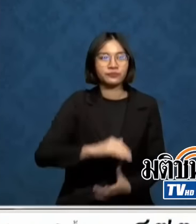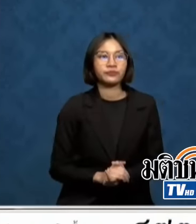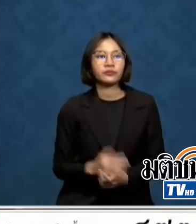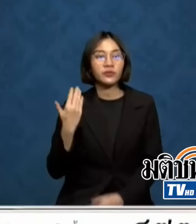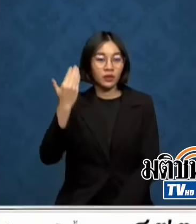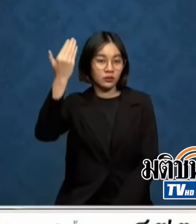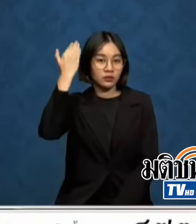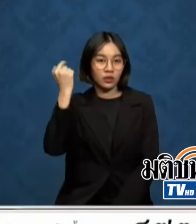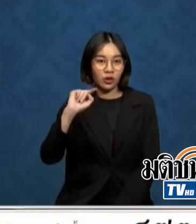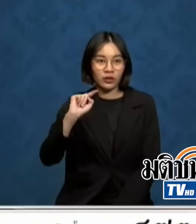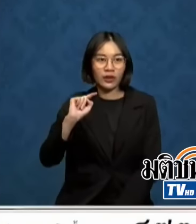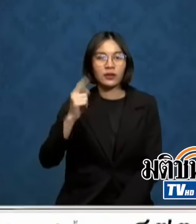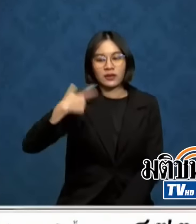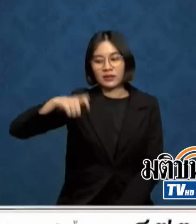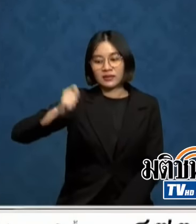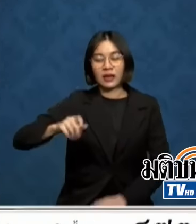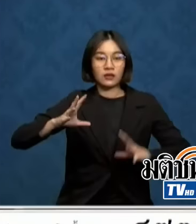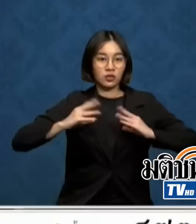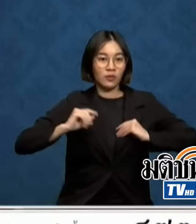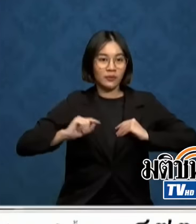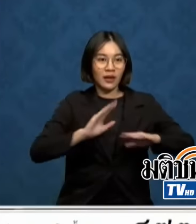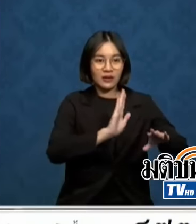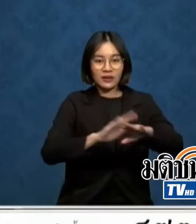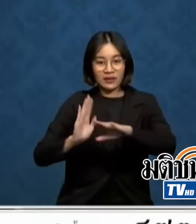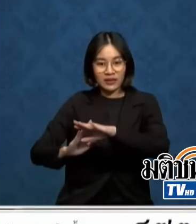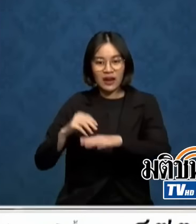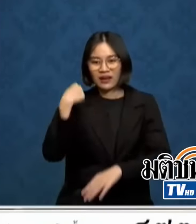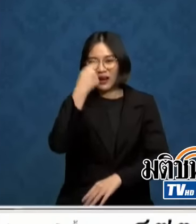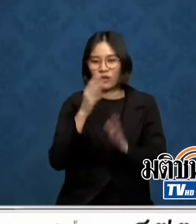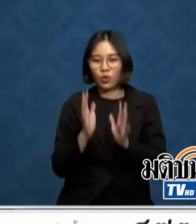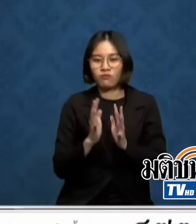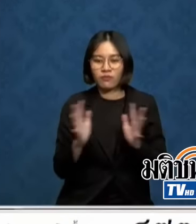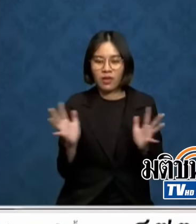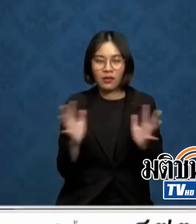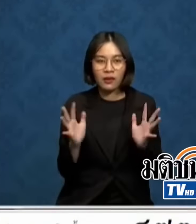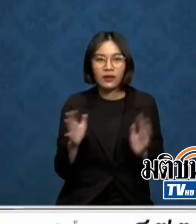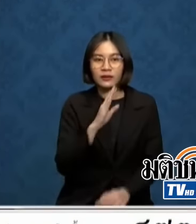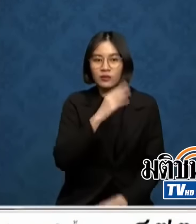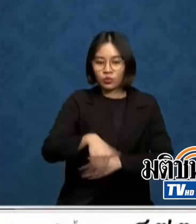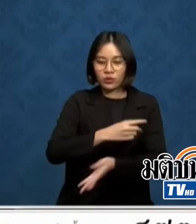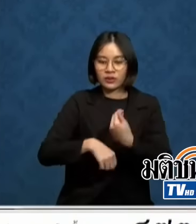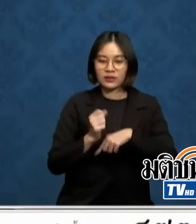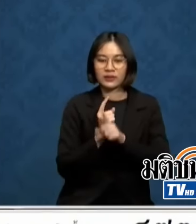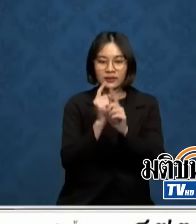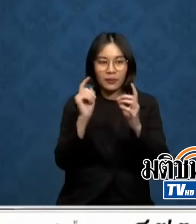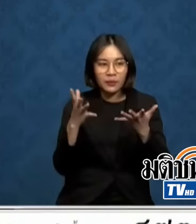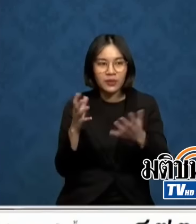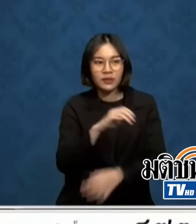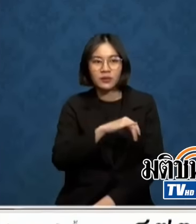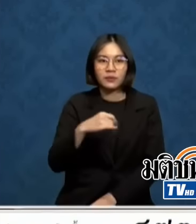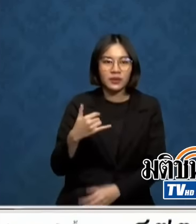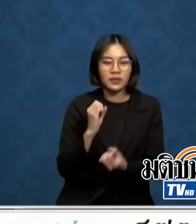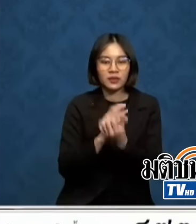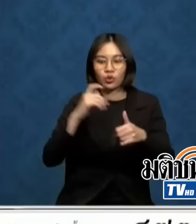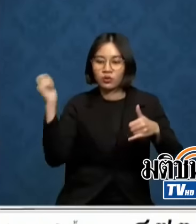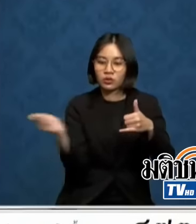รัฐาธิปัตย์โดยการยอมรับของศาลได้เรียกรายงานตัวตัวคนจำนวนมากหากไม่ปฏิบัติตามก็อาจจะเผชิญ